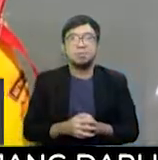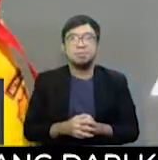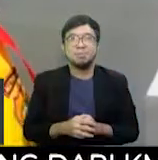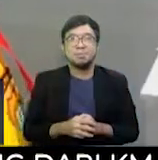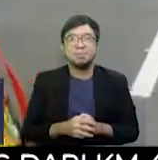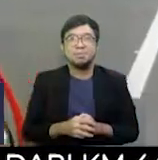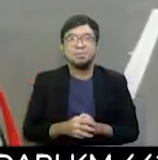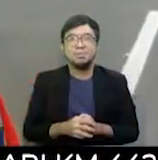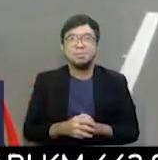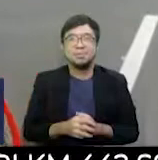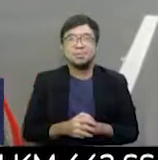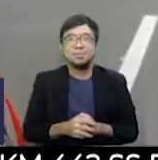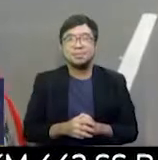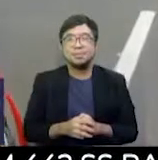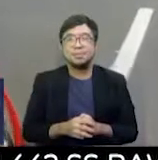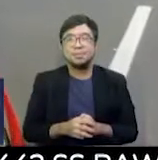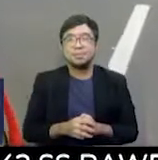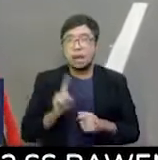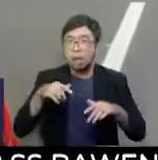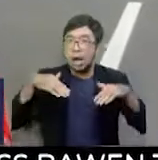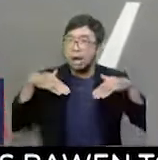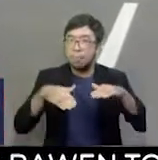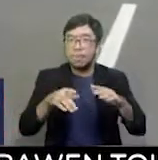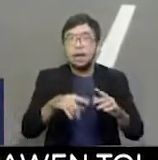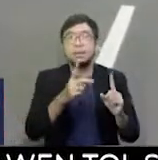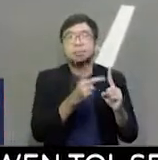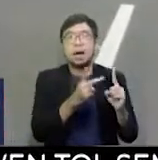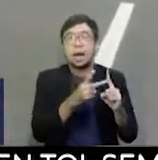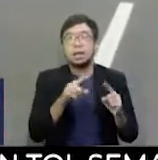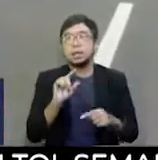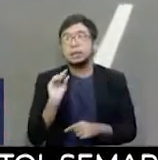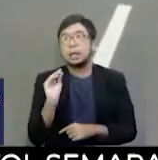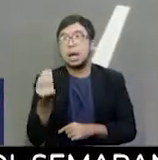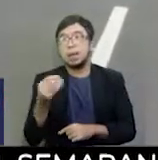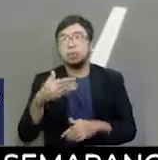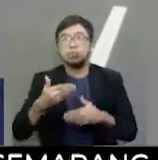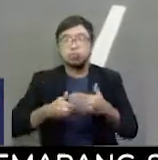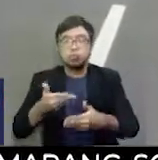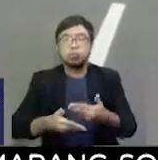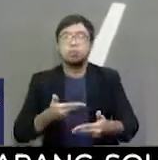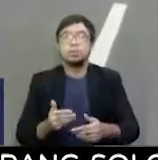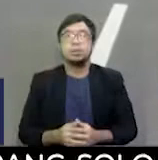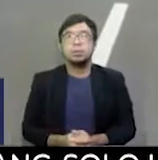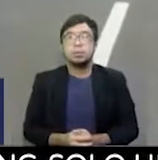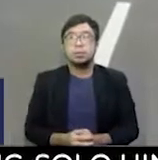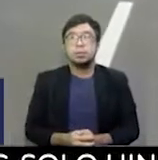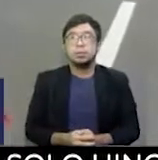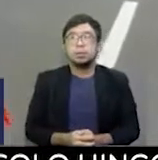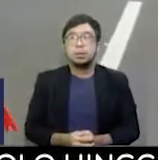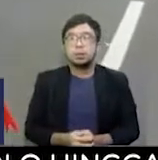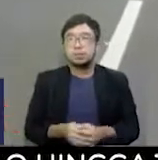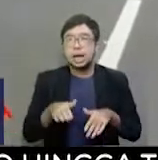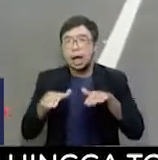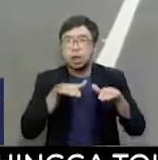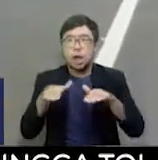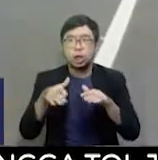Demikian one way nasional dari Semarang sampai Jakarta sudah terlaksana. Nah, kemudian untuk rekayasanya,